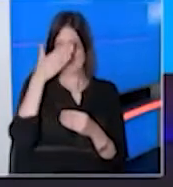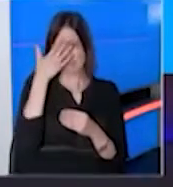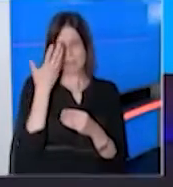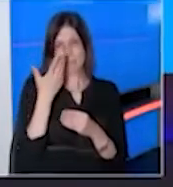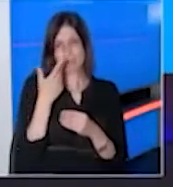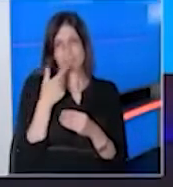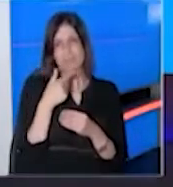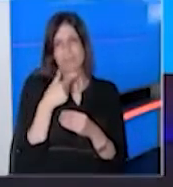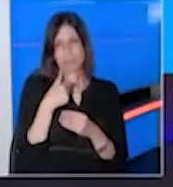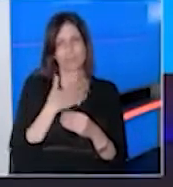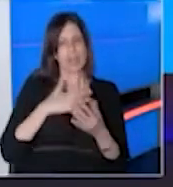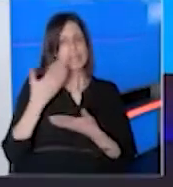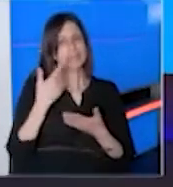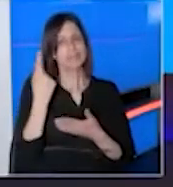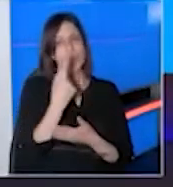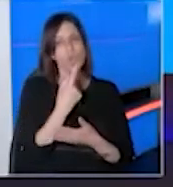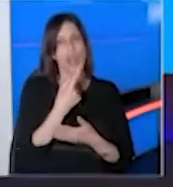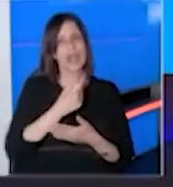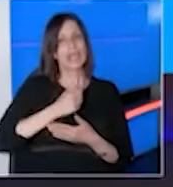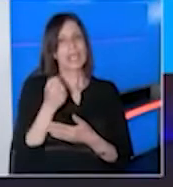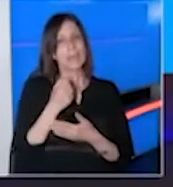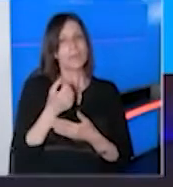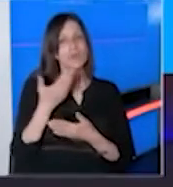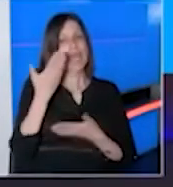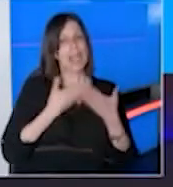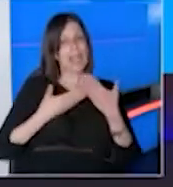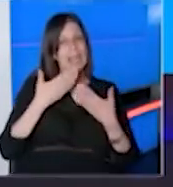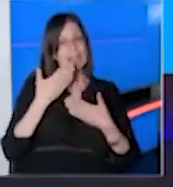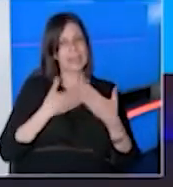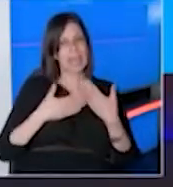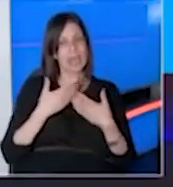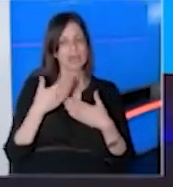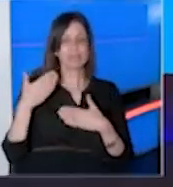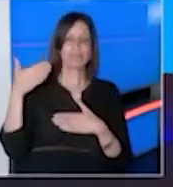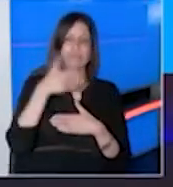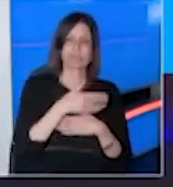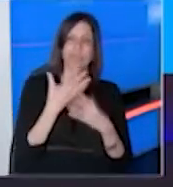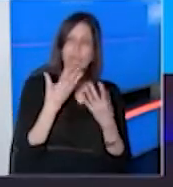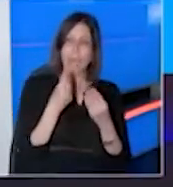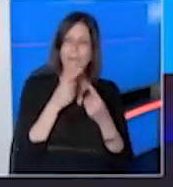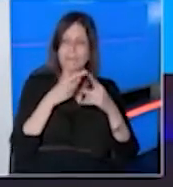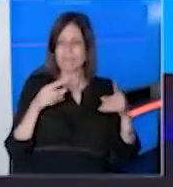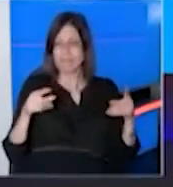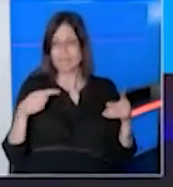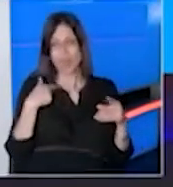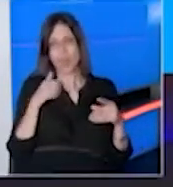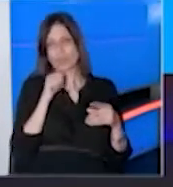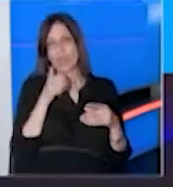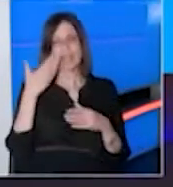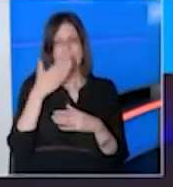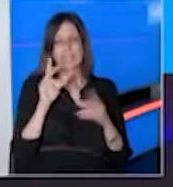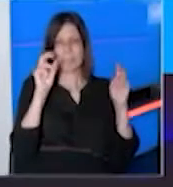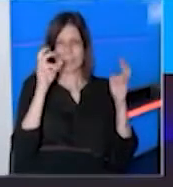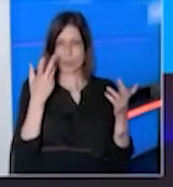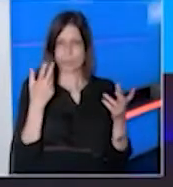מהעניין הזה, אני מציע להתייחס לזה, בכל קיבוץ הקליטה היא גורפת פנימה הרבה מאוד מכל הגוונים. אני לא רוצה להיכנס לביטויים.